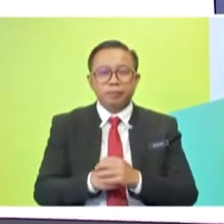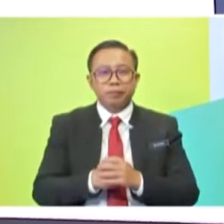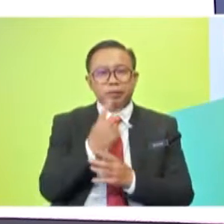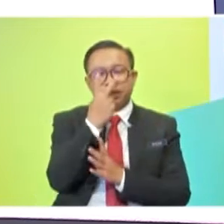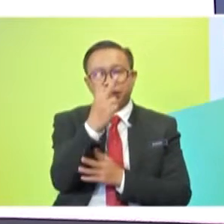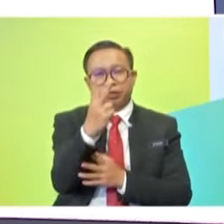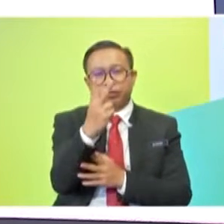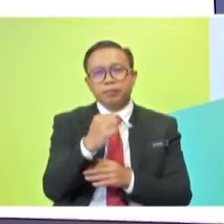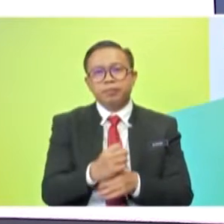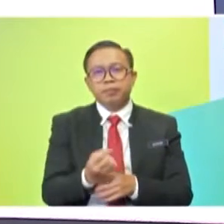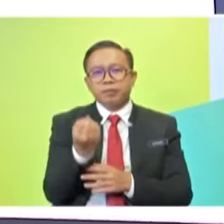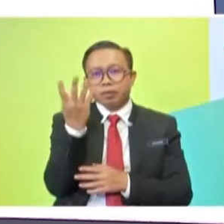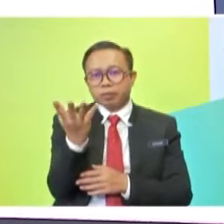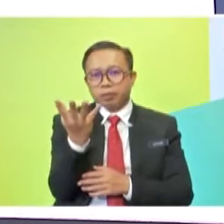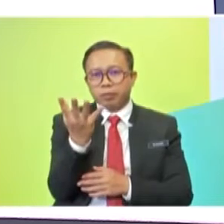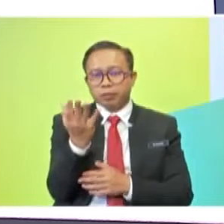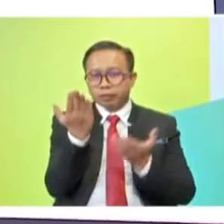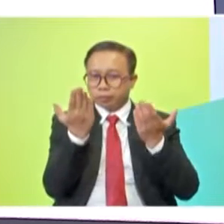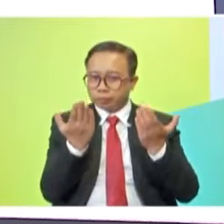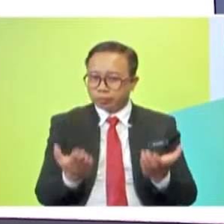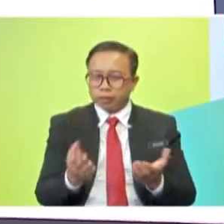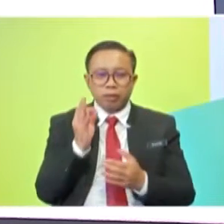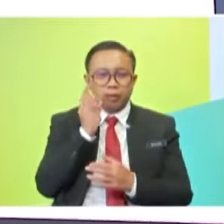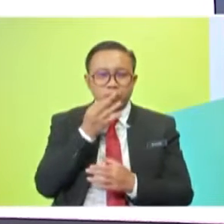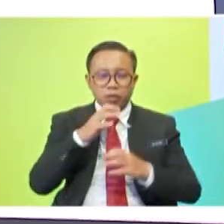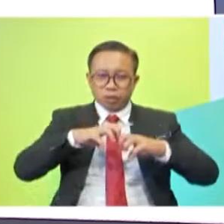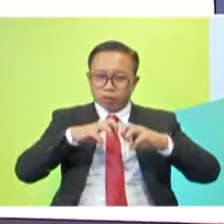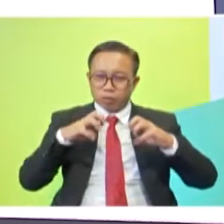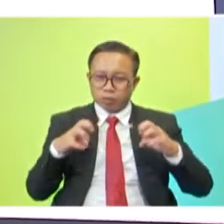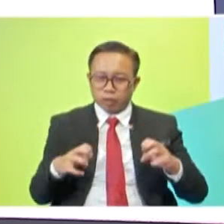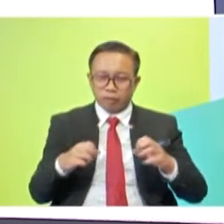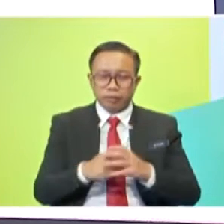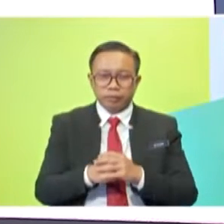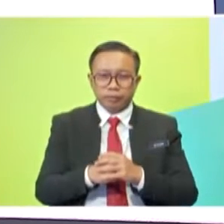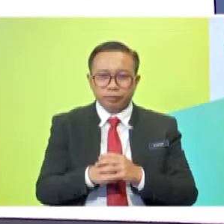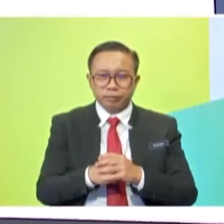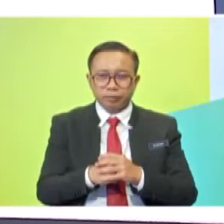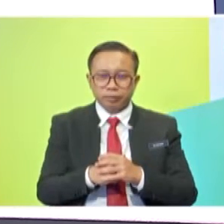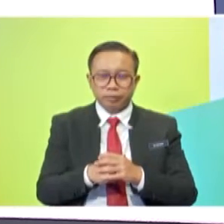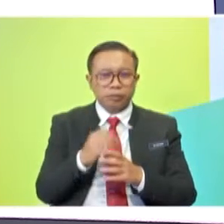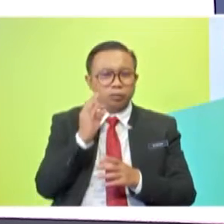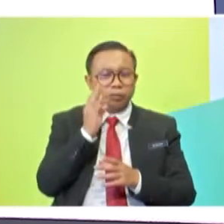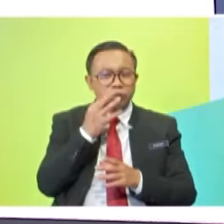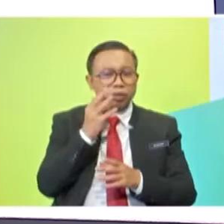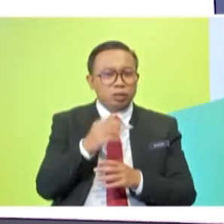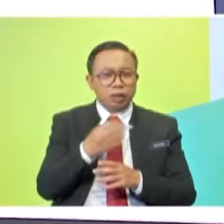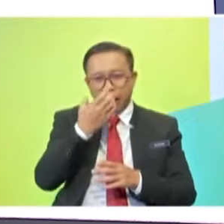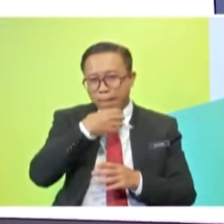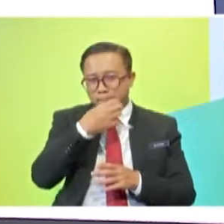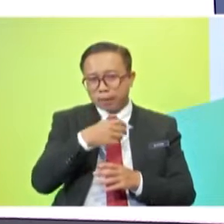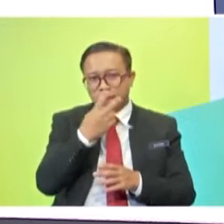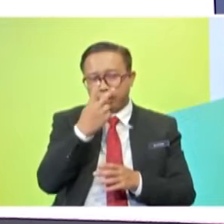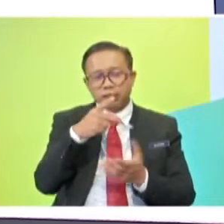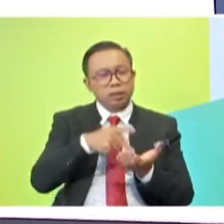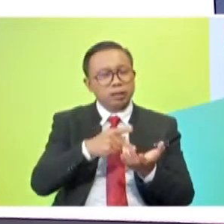tengok ah berat buah durian dan sepatu gambar apa Gambar buah explosion effect cumi Rah